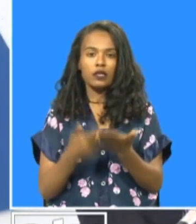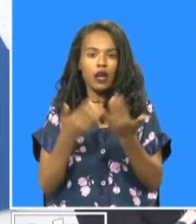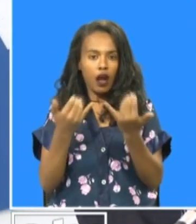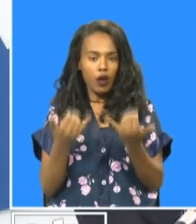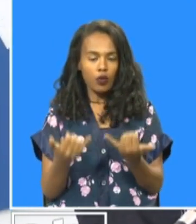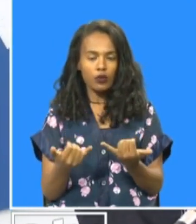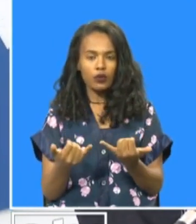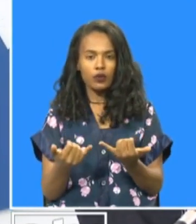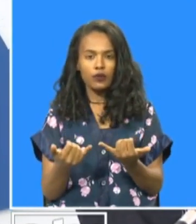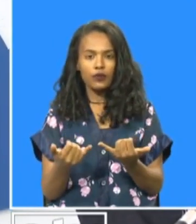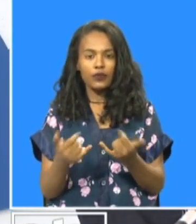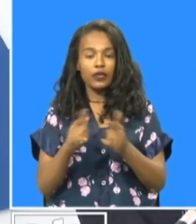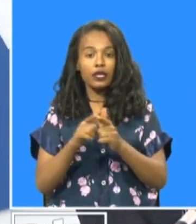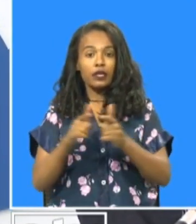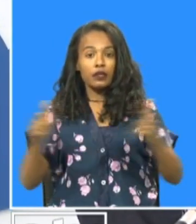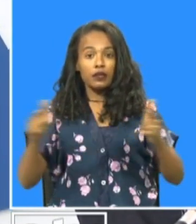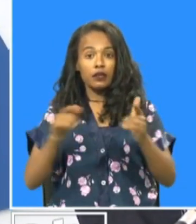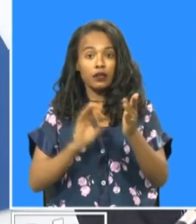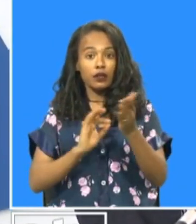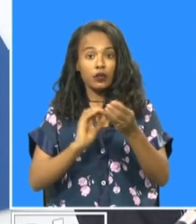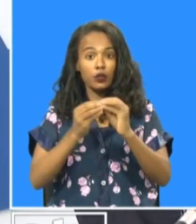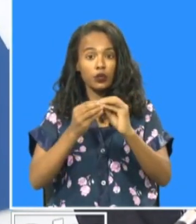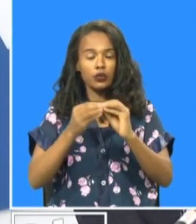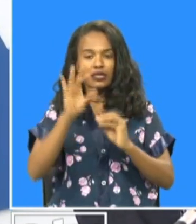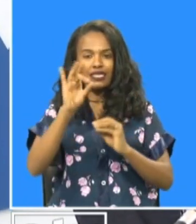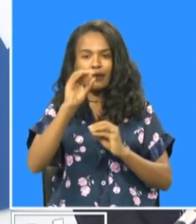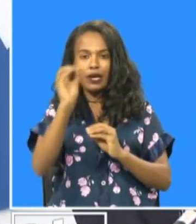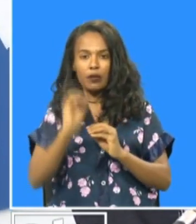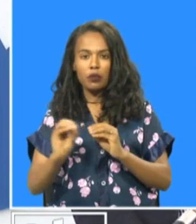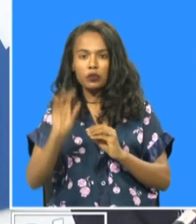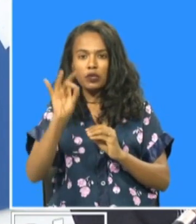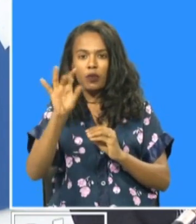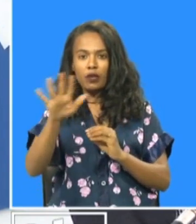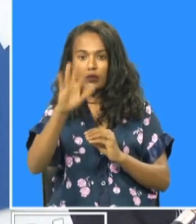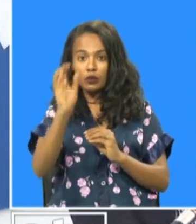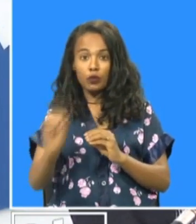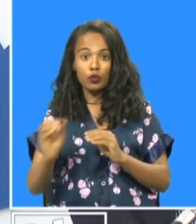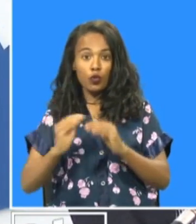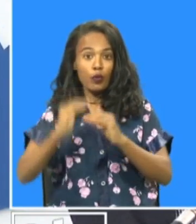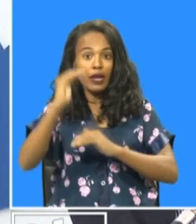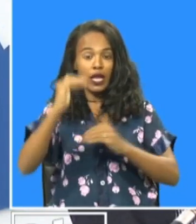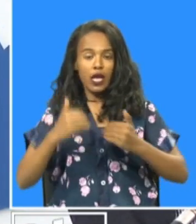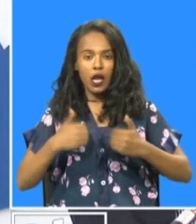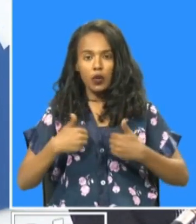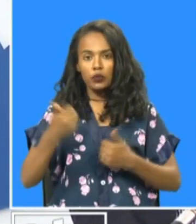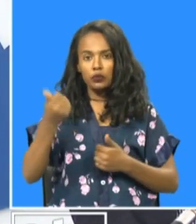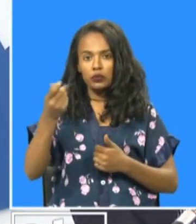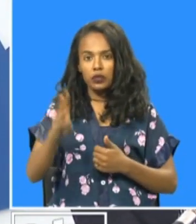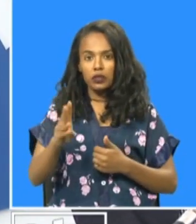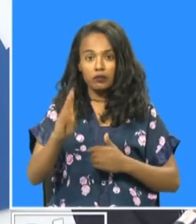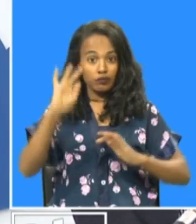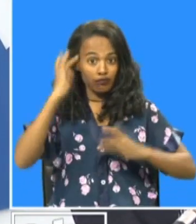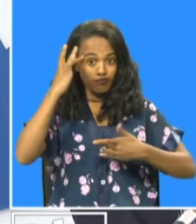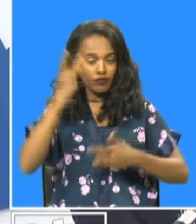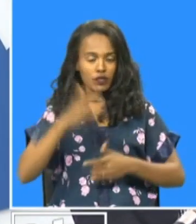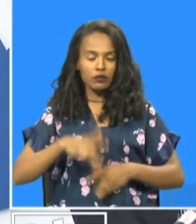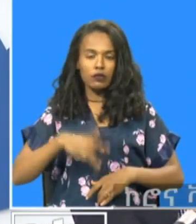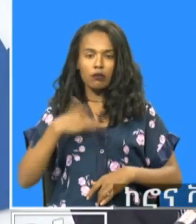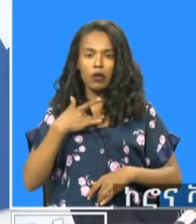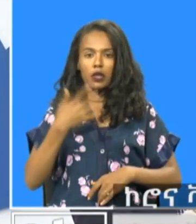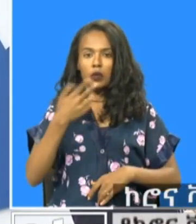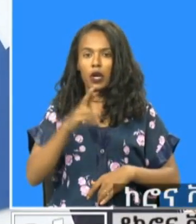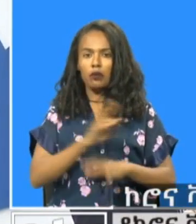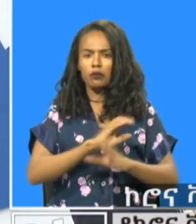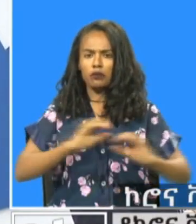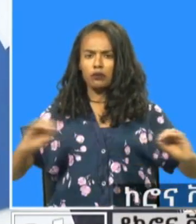አሁን ትልቅ ቁጥር ያለውን ከ80% ወይም 85% በላይ ያለውን ጥቂት የህመም ስሜት ወይም